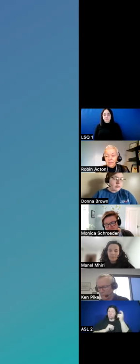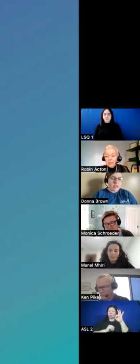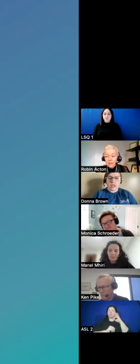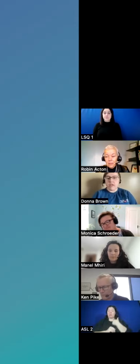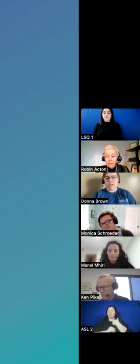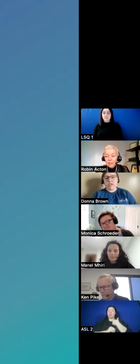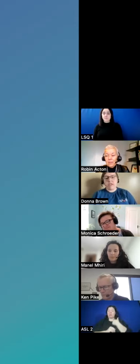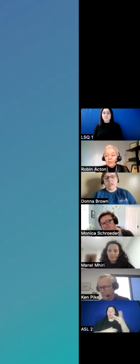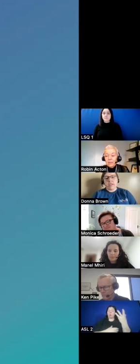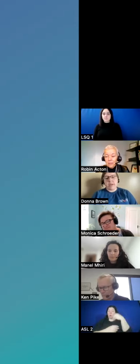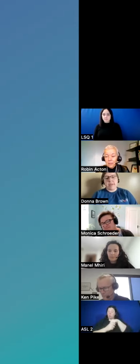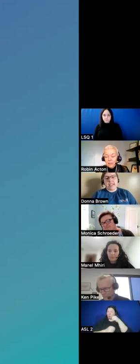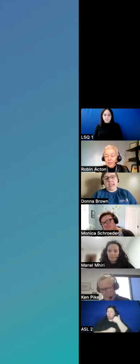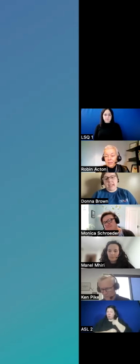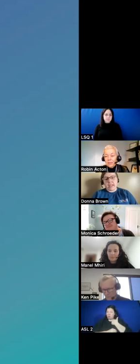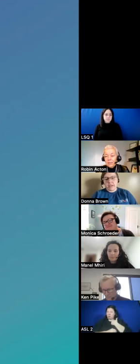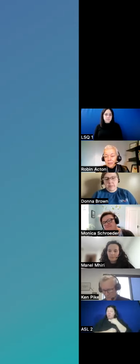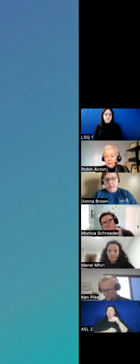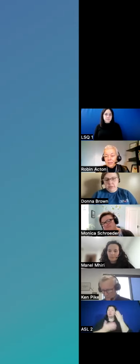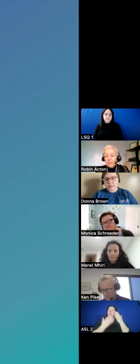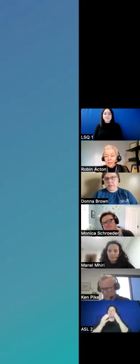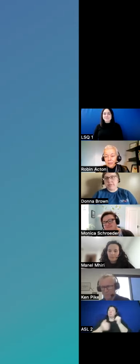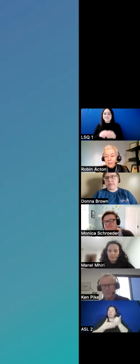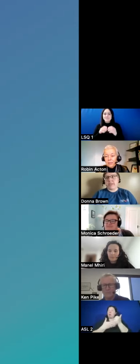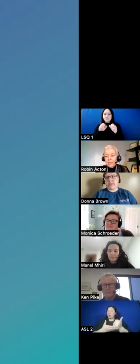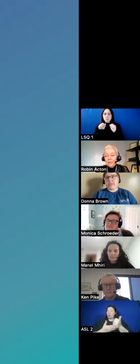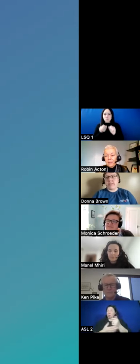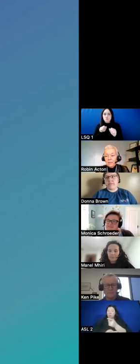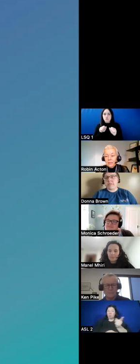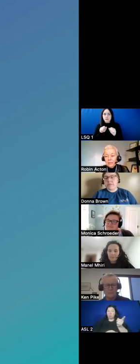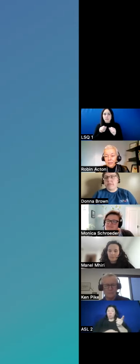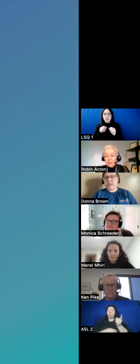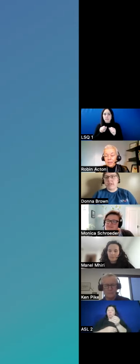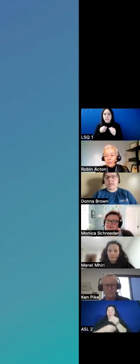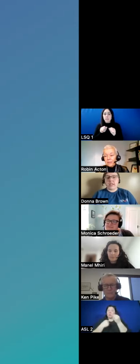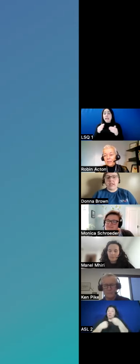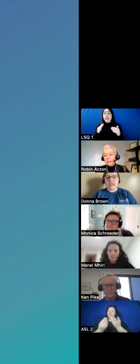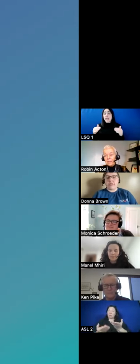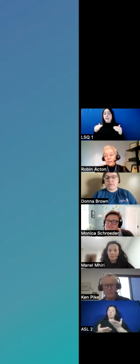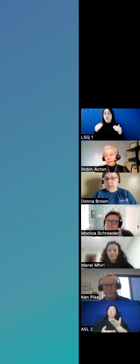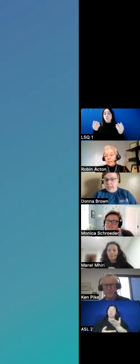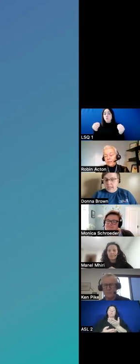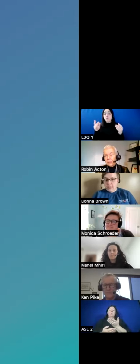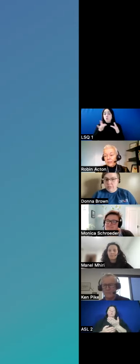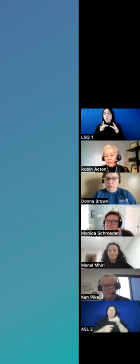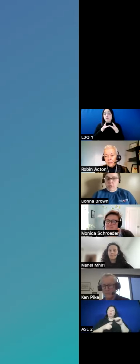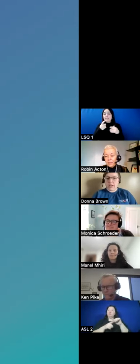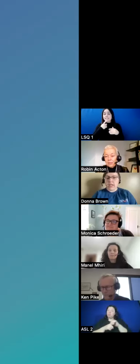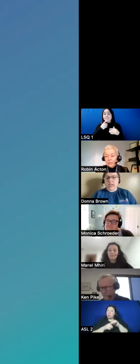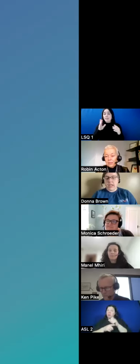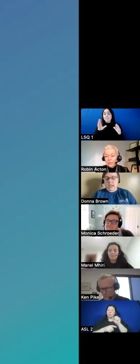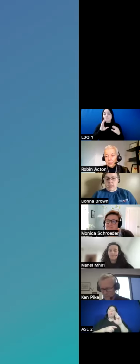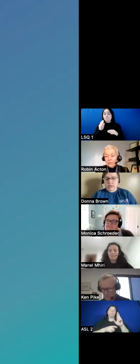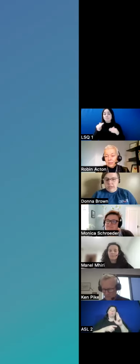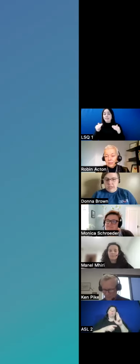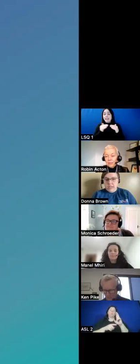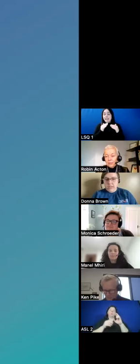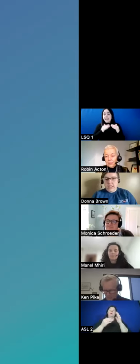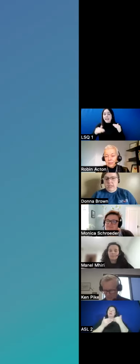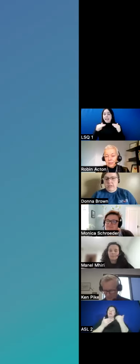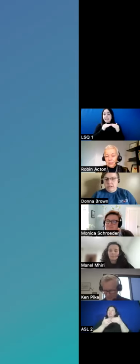Peut-être que vous pourriez contacter Personne d'abord du Canada ou Inclusion Canada qui pourrait vous aider,